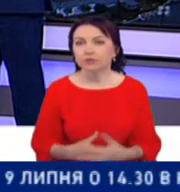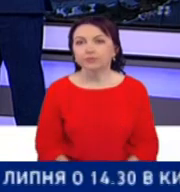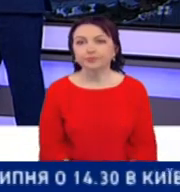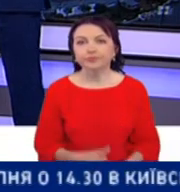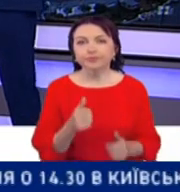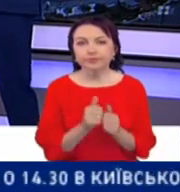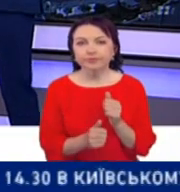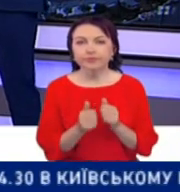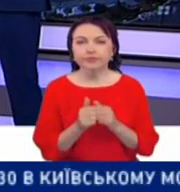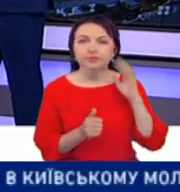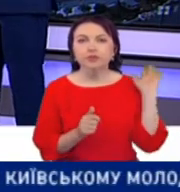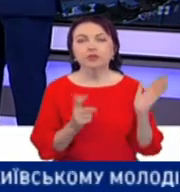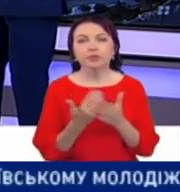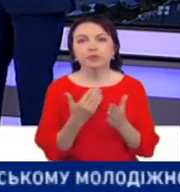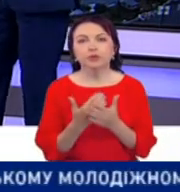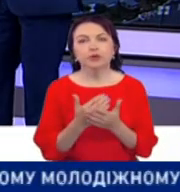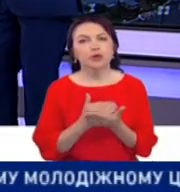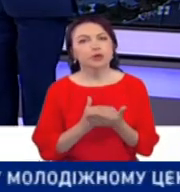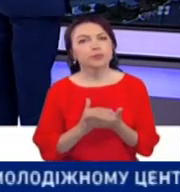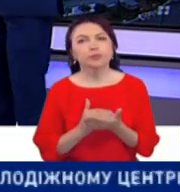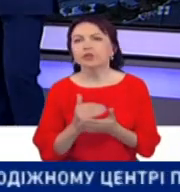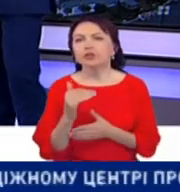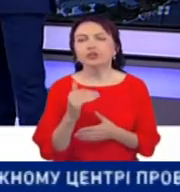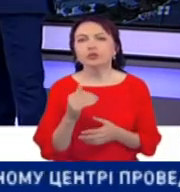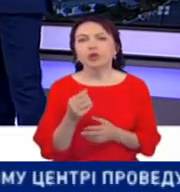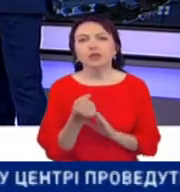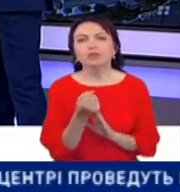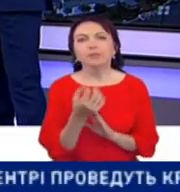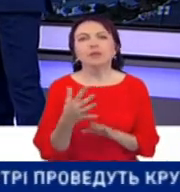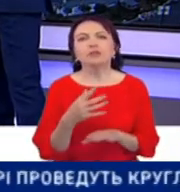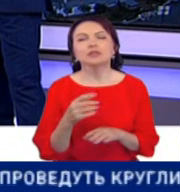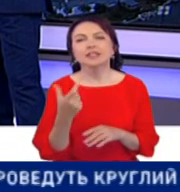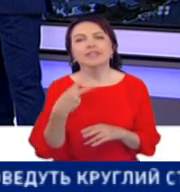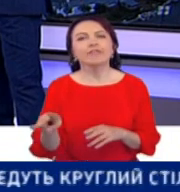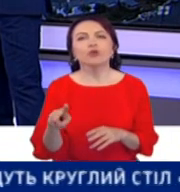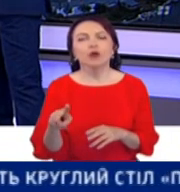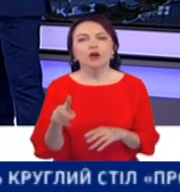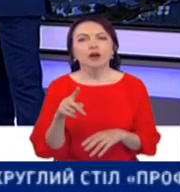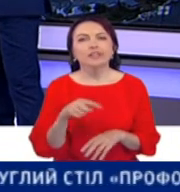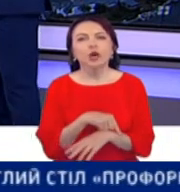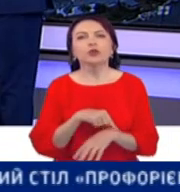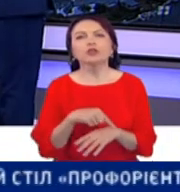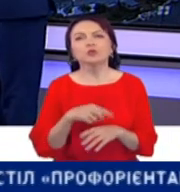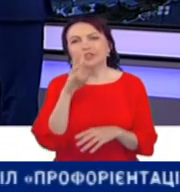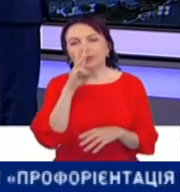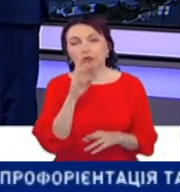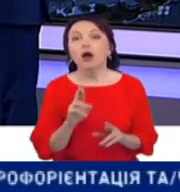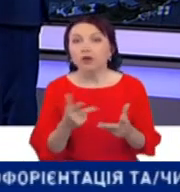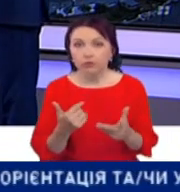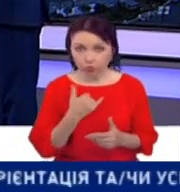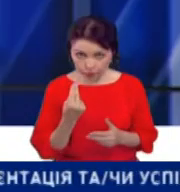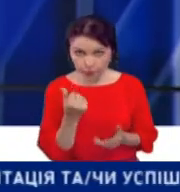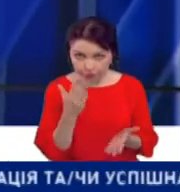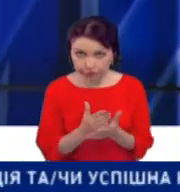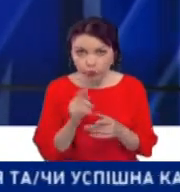Кожне питання... Підвищимо, там, я не знаю, там, до 15 євро там, за годину зарплату. А як? Звідки брати? Ви як економіст. Є в нас гроші, щоб